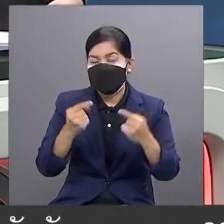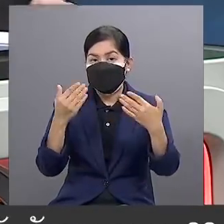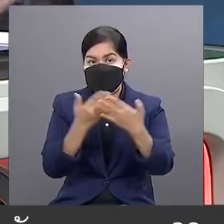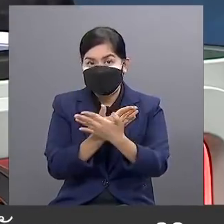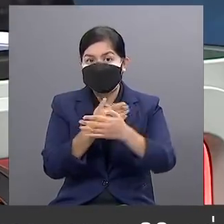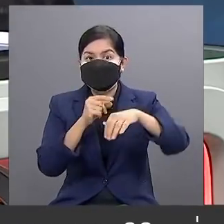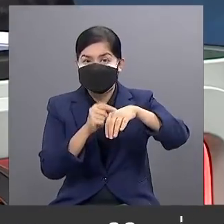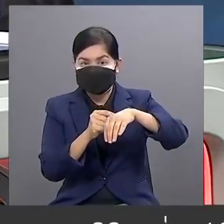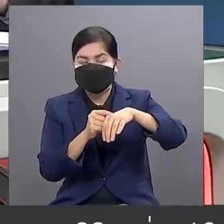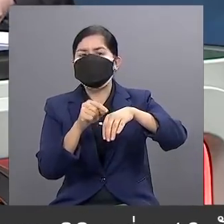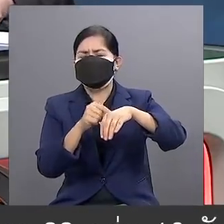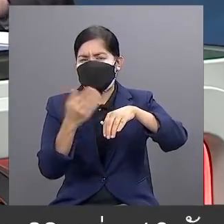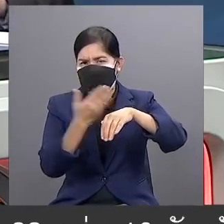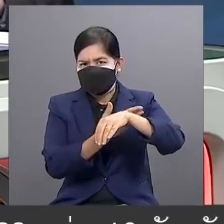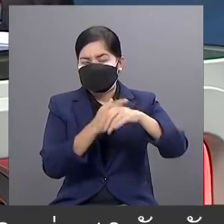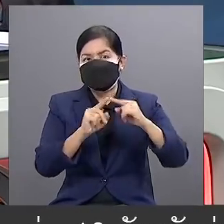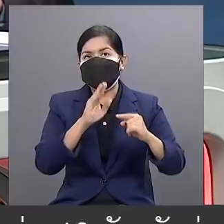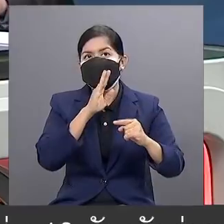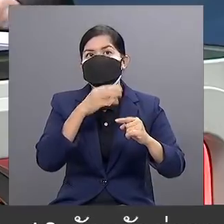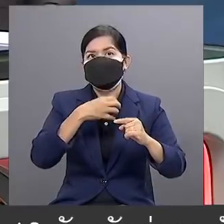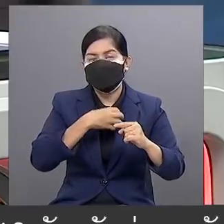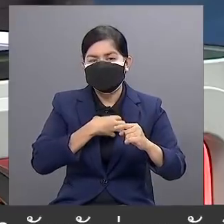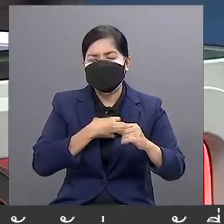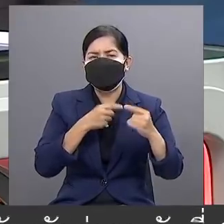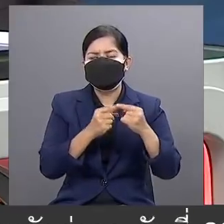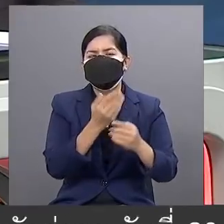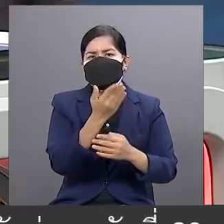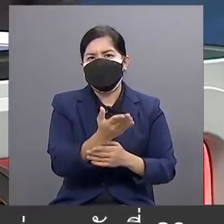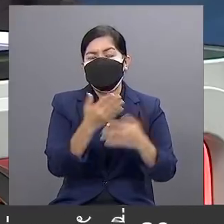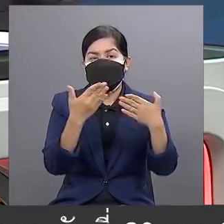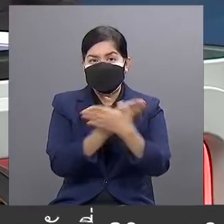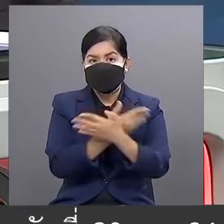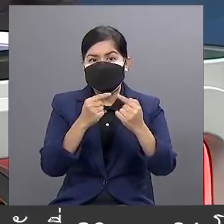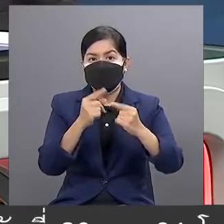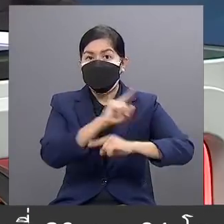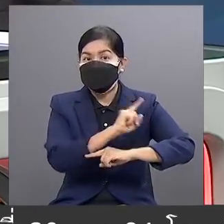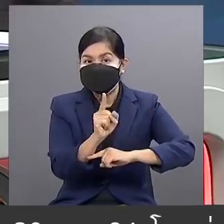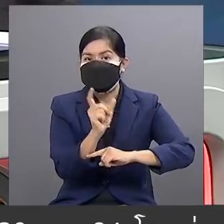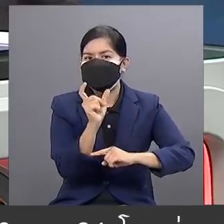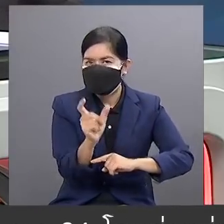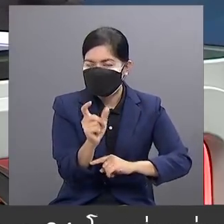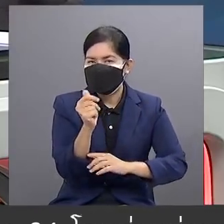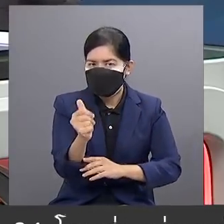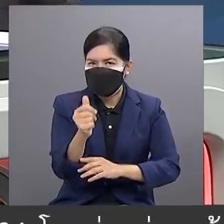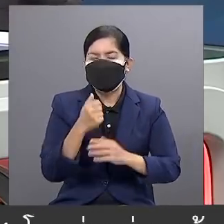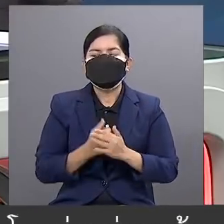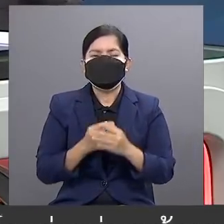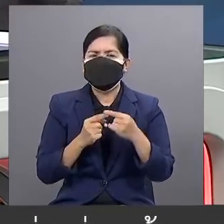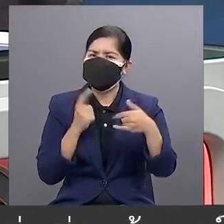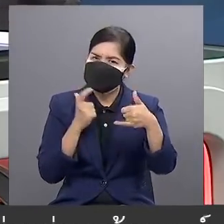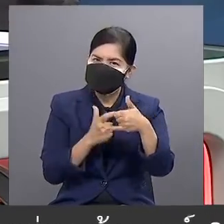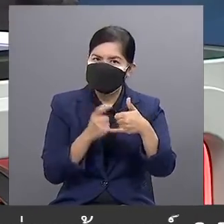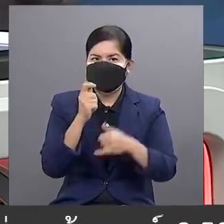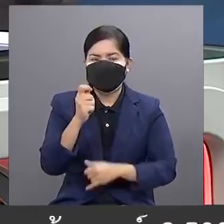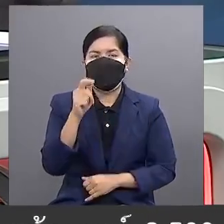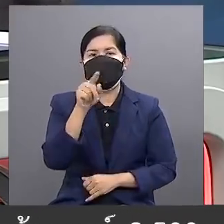ิมอยากจะขอทำนัดใหม่ก็แ้งได้เลย่ะวัคซีนได้ตัวเดิม ก็คือจะเป็น AstraZeneca นะคะแล้วกยืนยัน